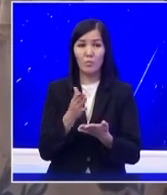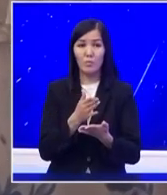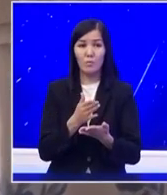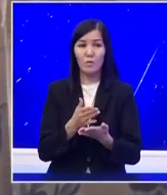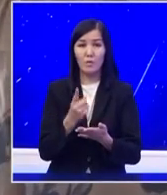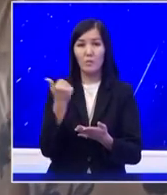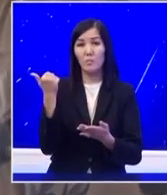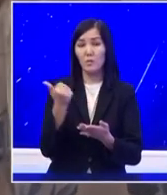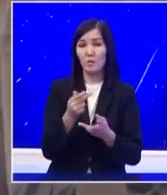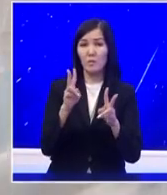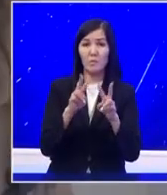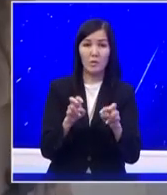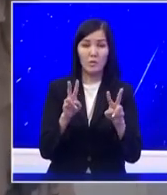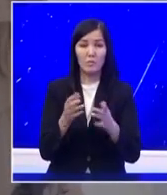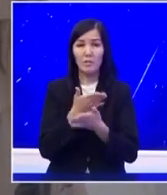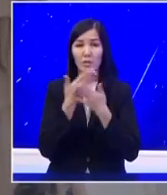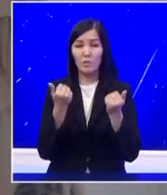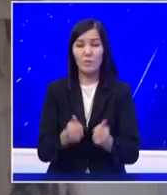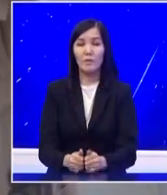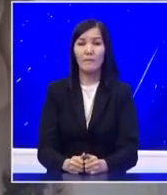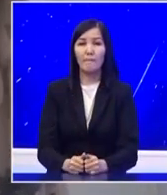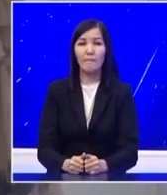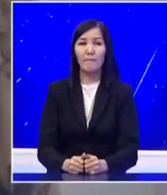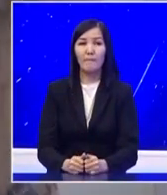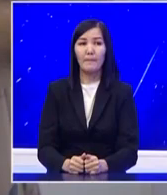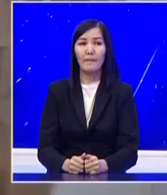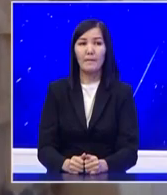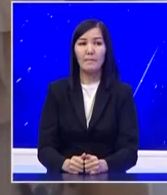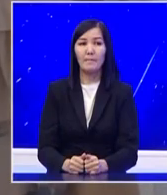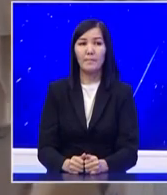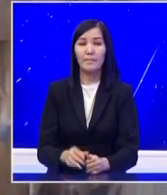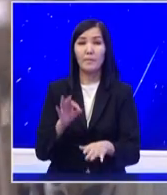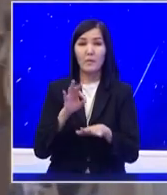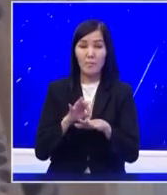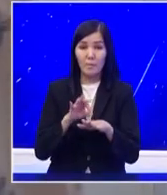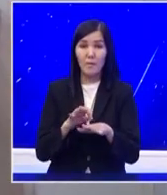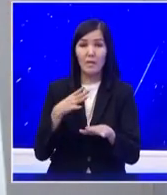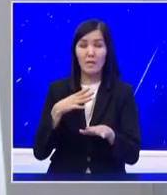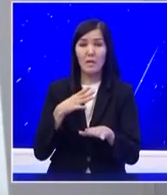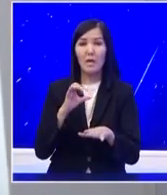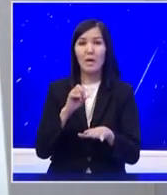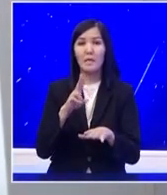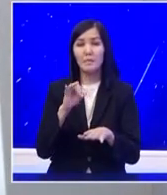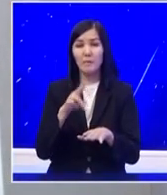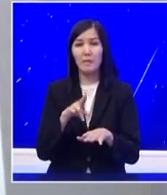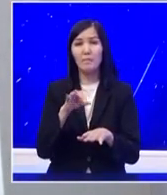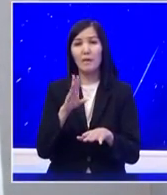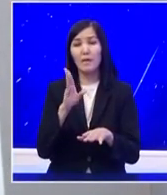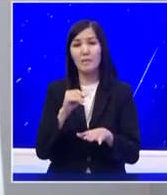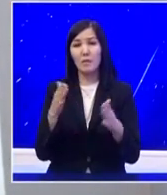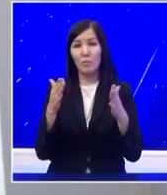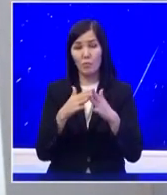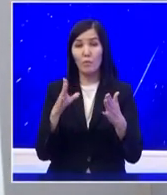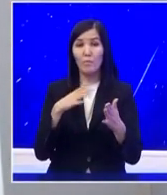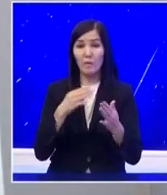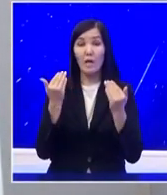нету этих препаратов. Ну, больны были, мы лечили аспирином, и парацетамол у нас дома в аптечке